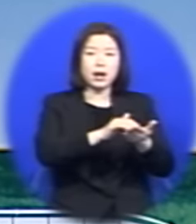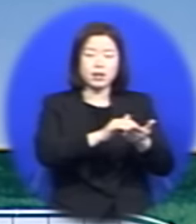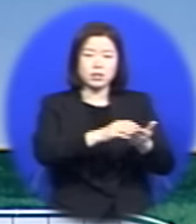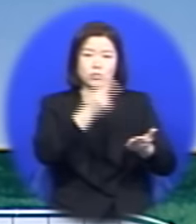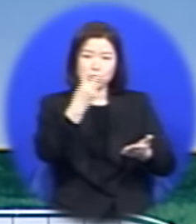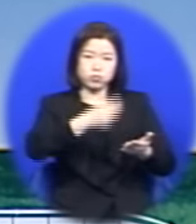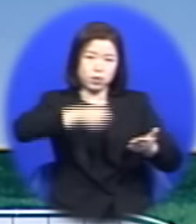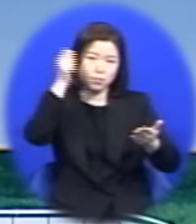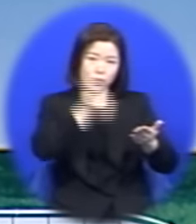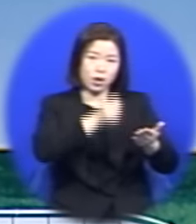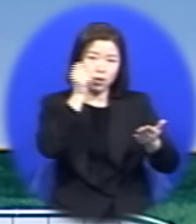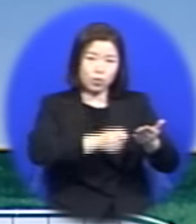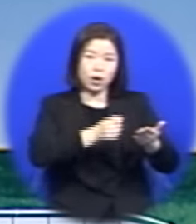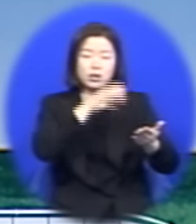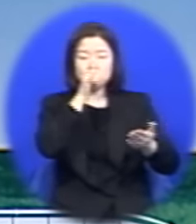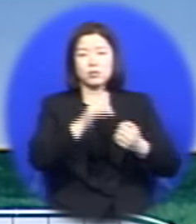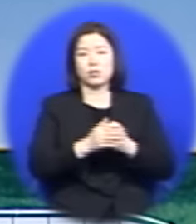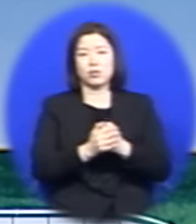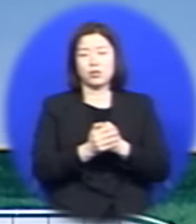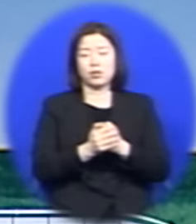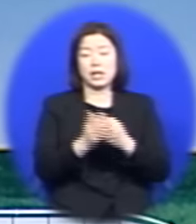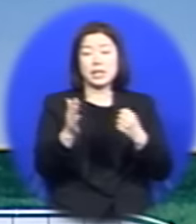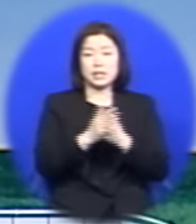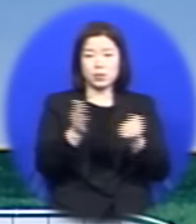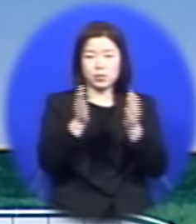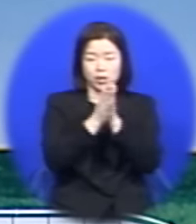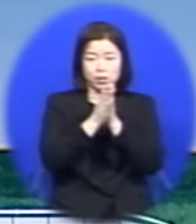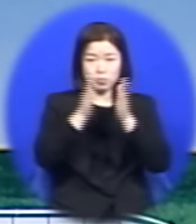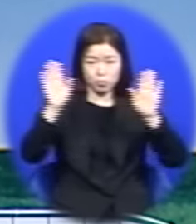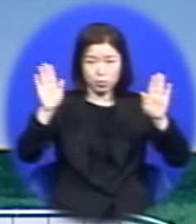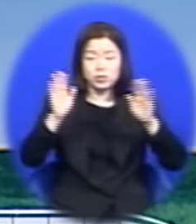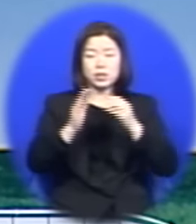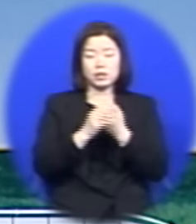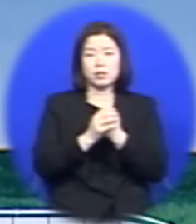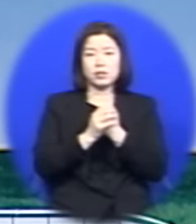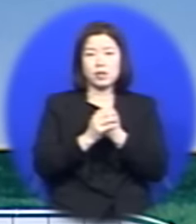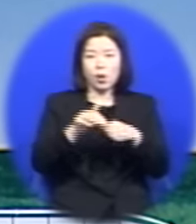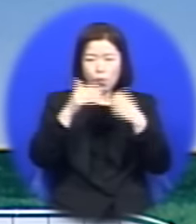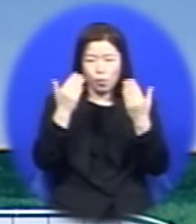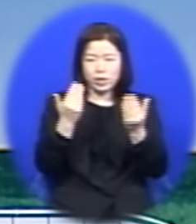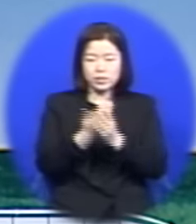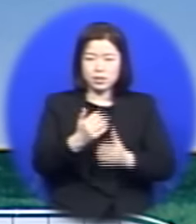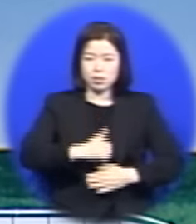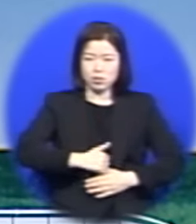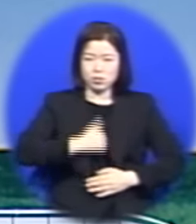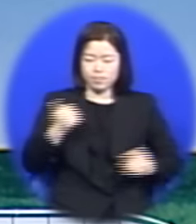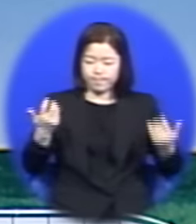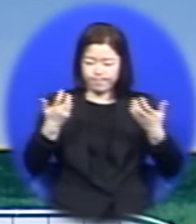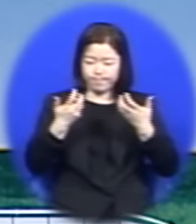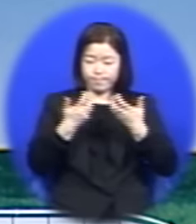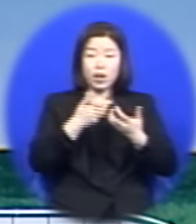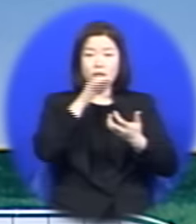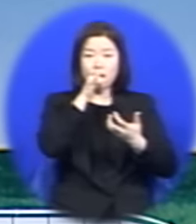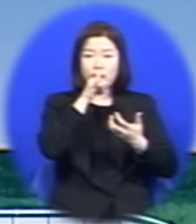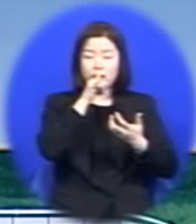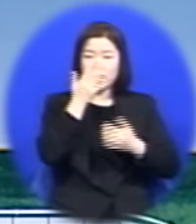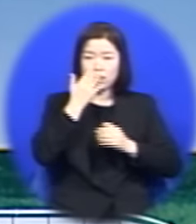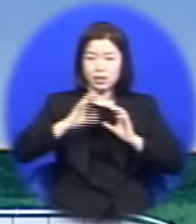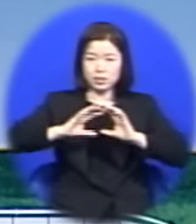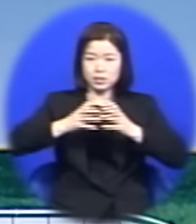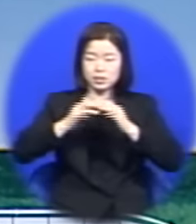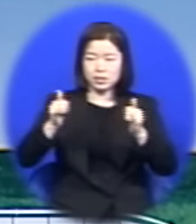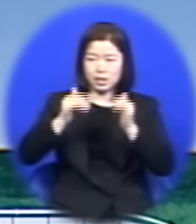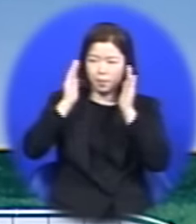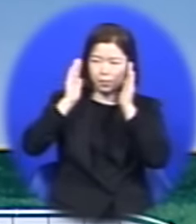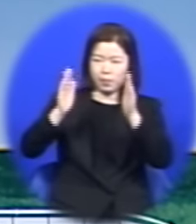내리쳤습니다. 그러니까 모세는 완전히 막 분노가 차 있었어요. 이스라엘 백성들을